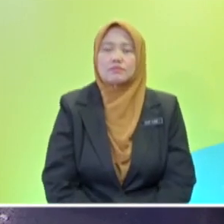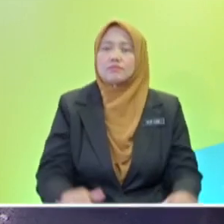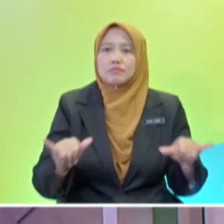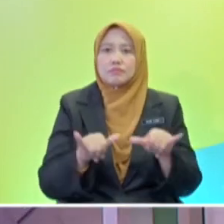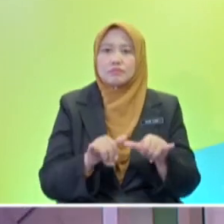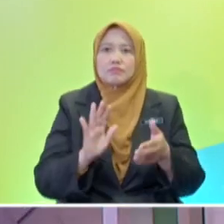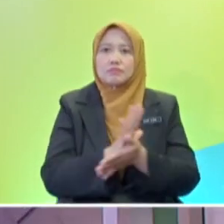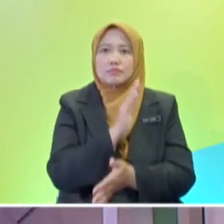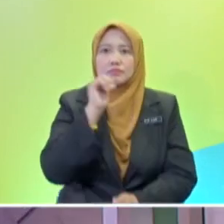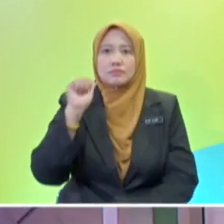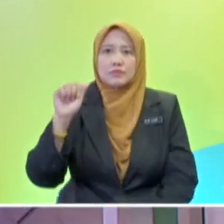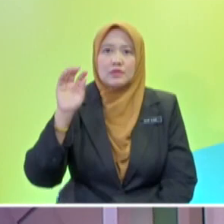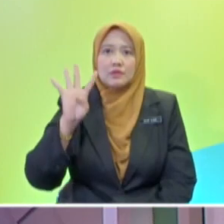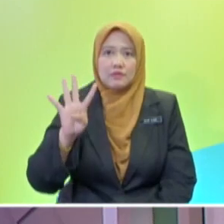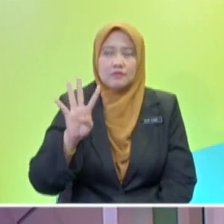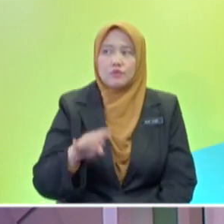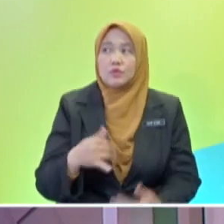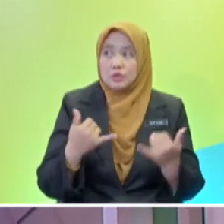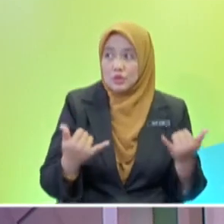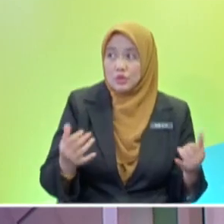seperti ini oke